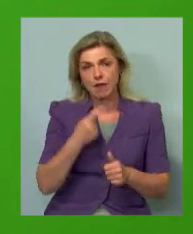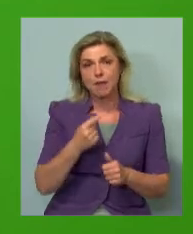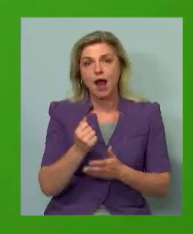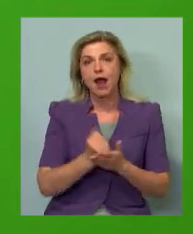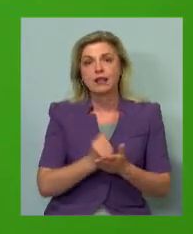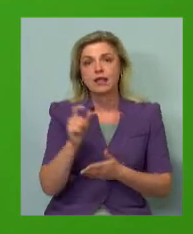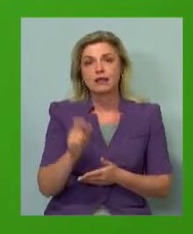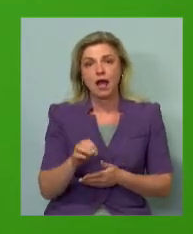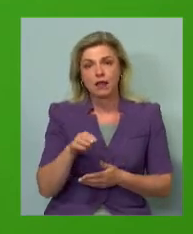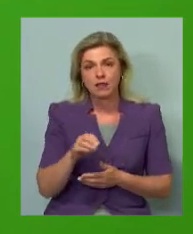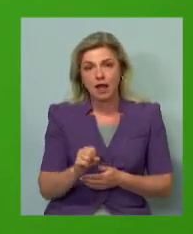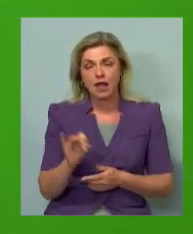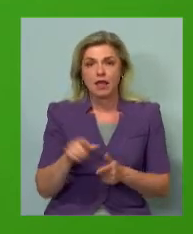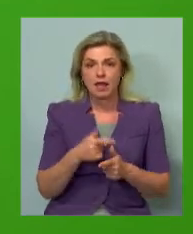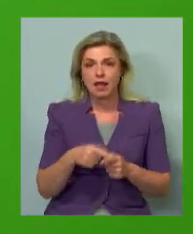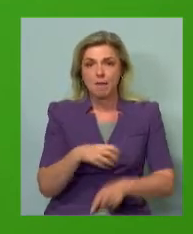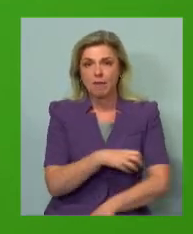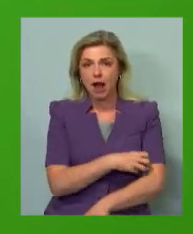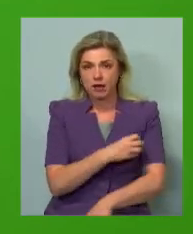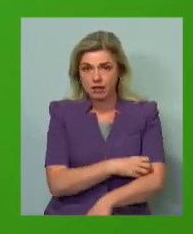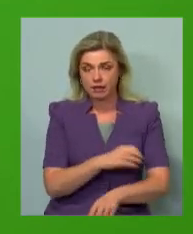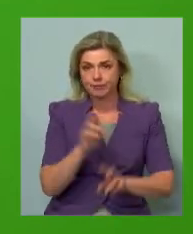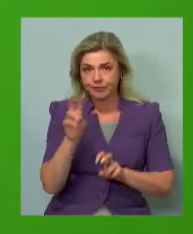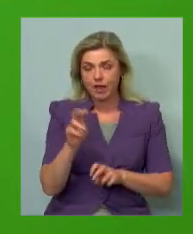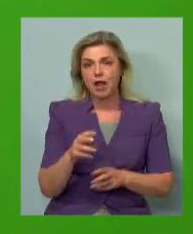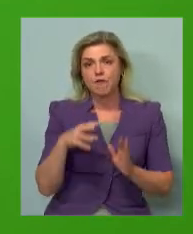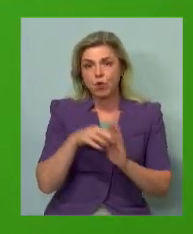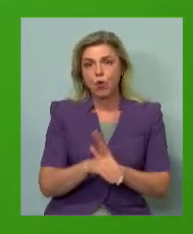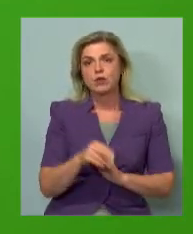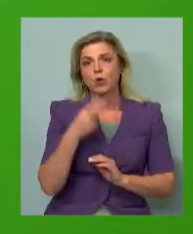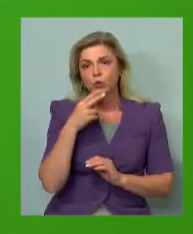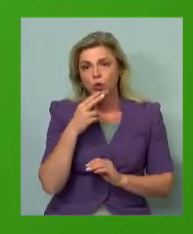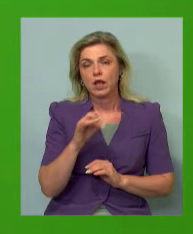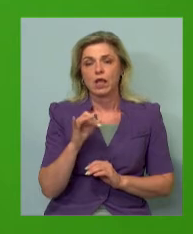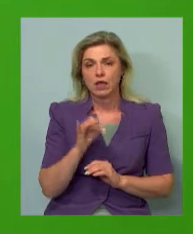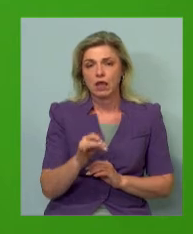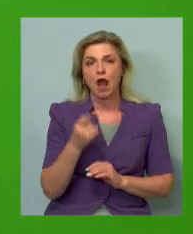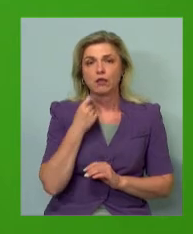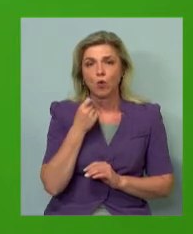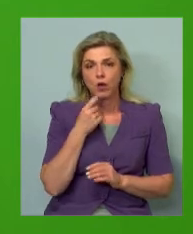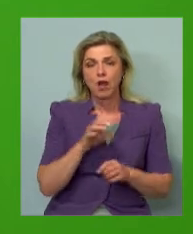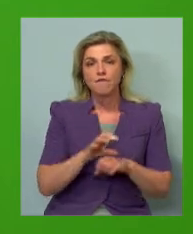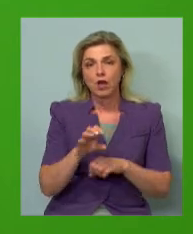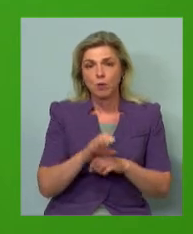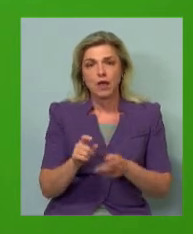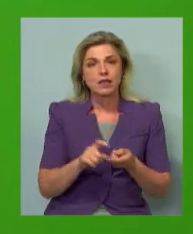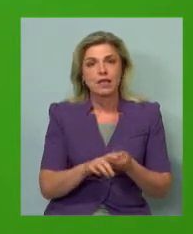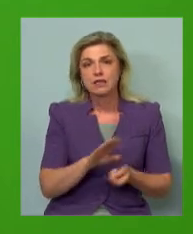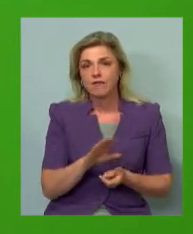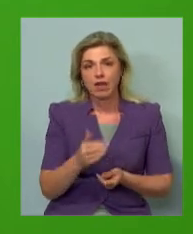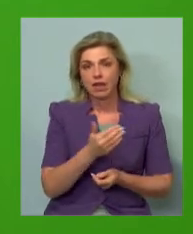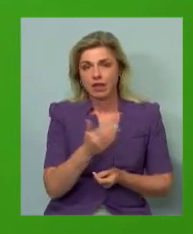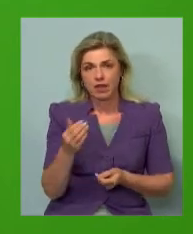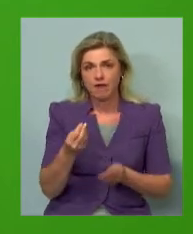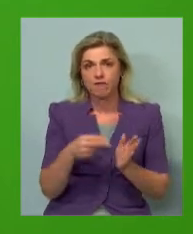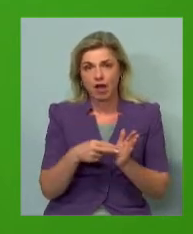партійною символікою. Тепер до такої відносяться харчі, а також тютюнові та алкогольні вироби, незалежно від їх вартості. За це